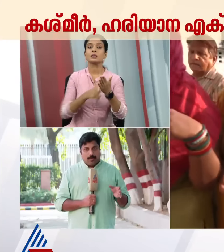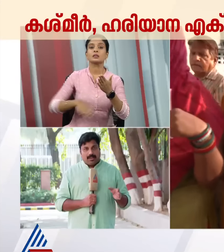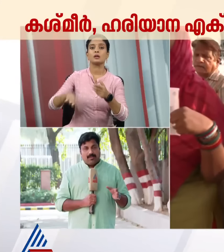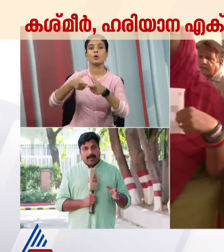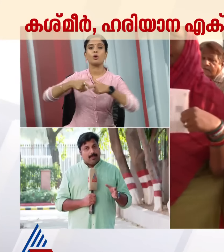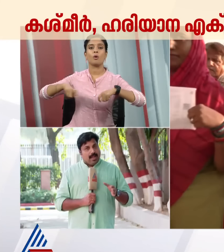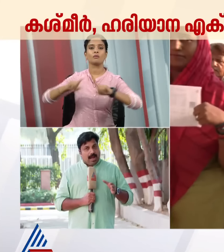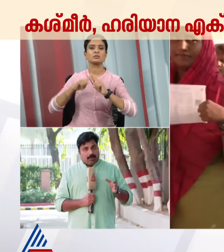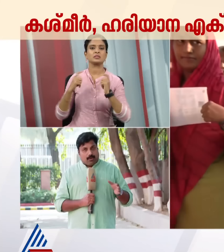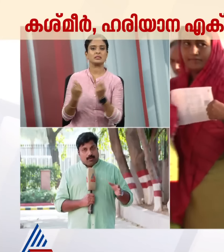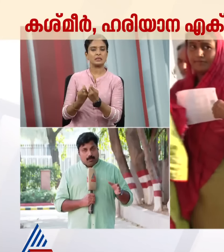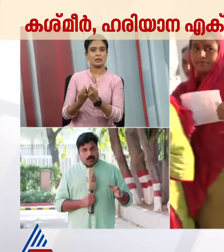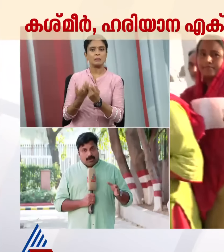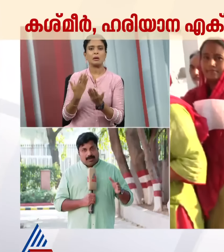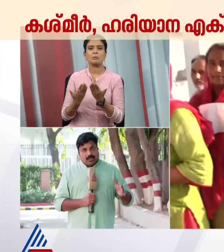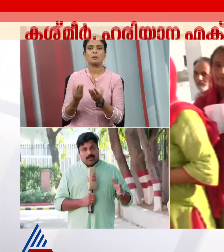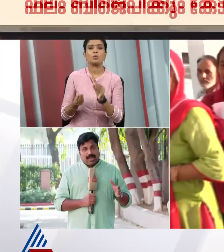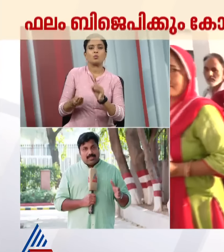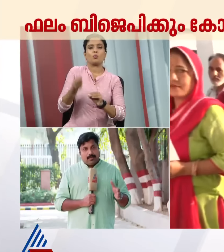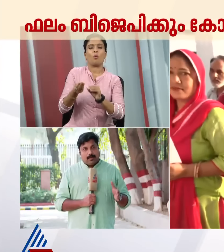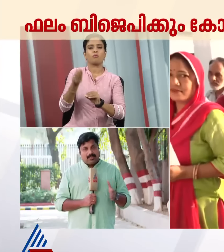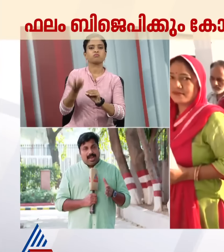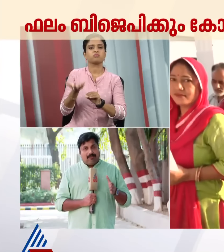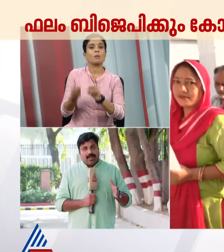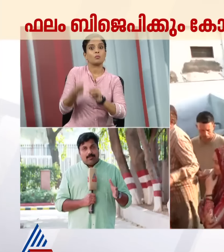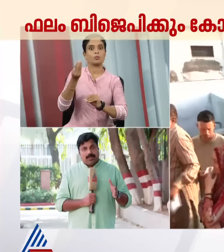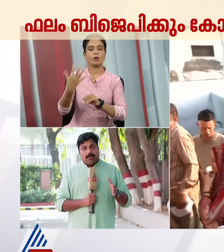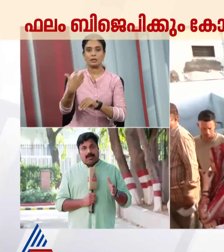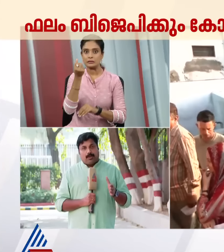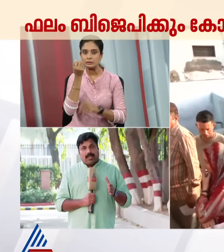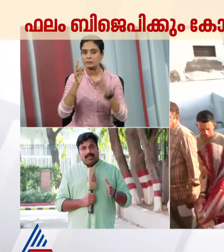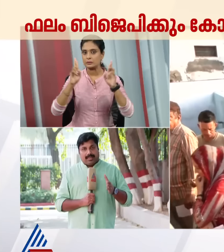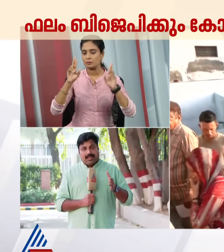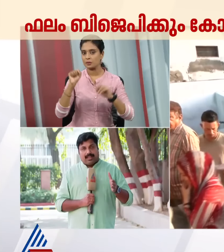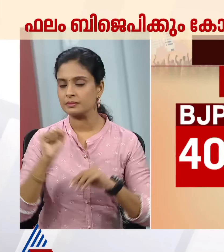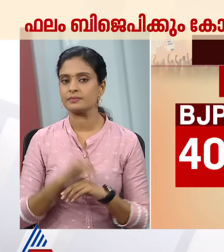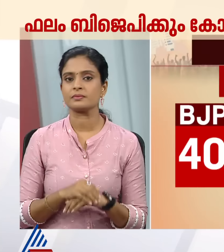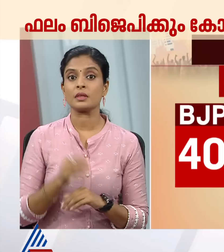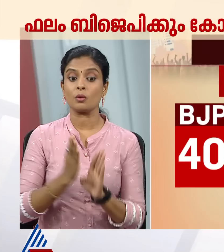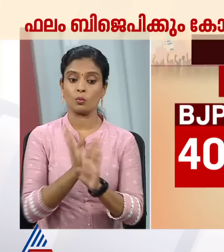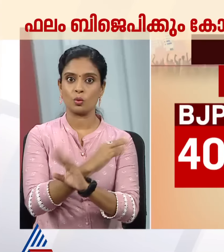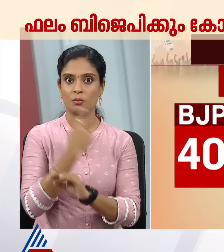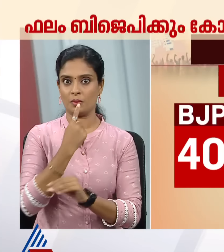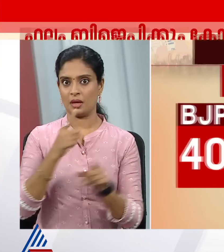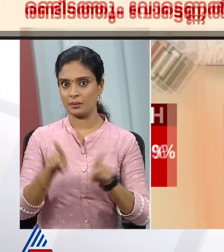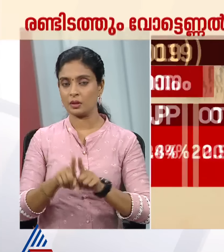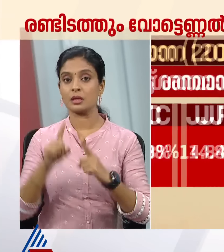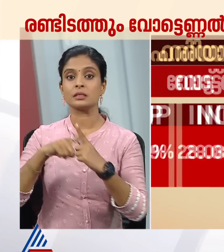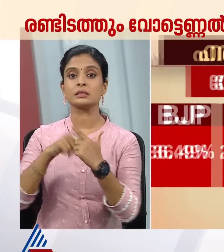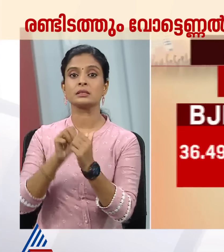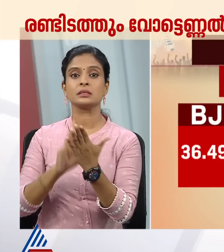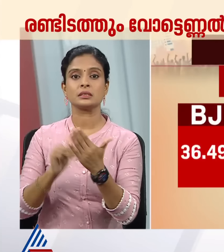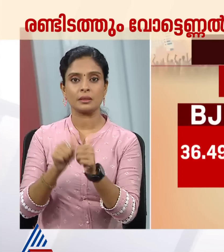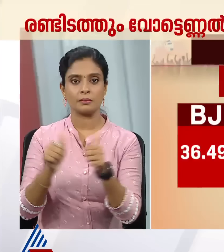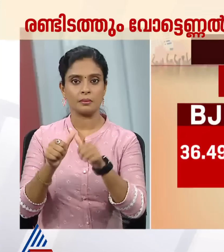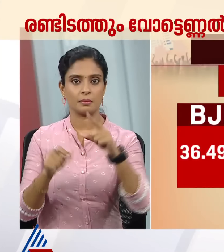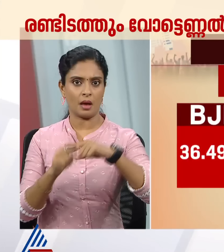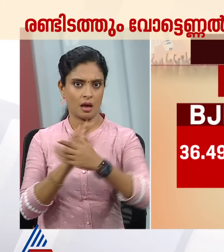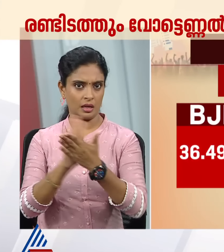തരത്തിലുള്ള ഒരു പരിധിവരെ അവർക്കൊരു മുൻതൂക്കം കിട്ടുന്ന ഒരു സാഹചര്യമുണ്ട്. പക്ഷേ അവിടെയും ഈ പറഞ്ഞ പോലെ തന്നെ ഞാൻ നേരത്തെ സൂചിപ്പിച്ച പോലെ തന്നെ ജമാഅത്തെ ഇസ്ലാമിയുടെ